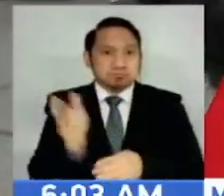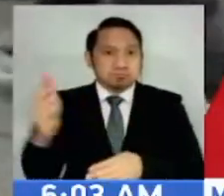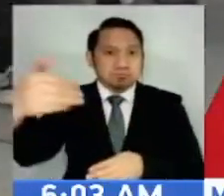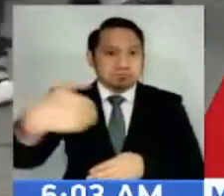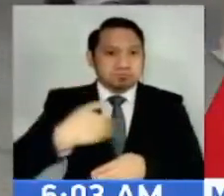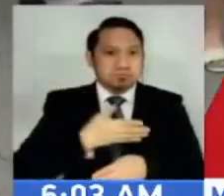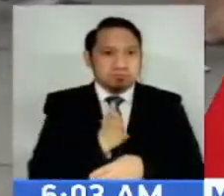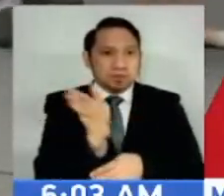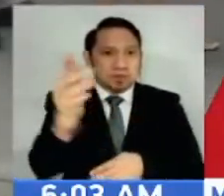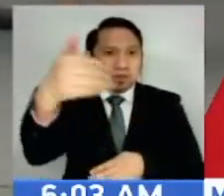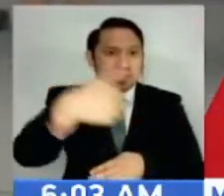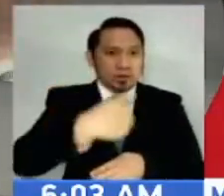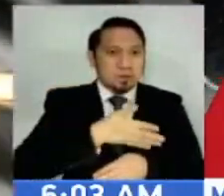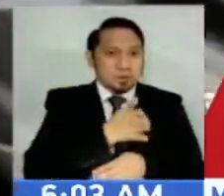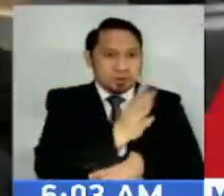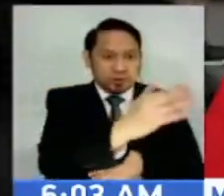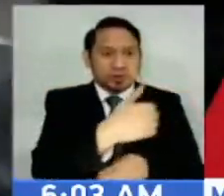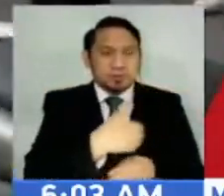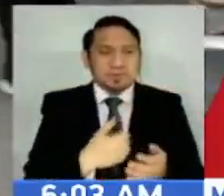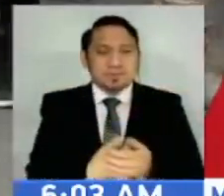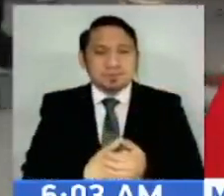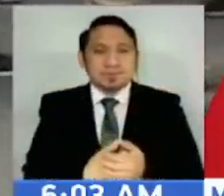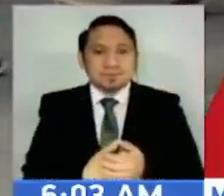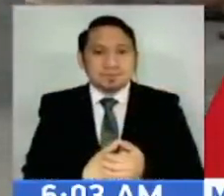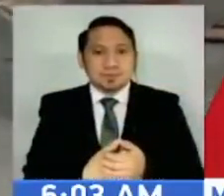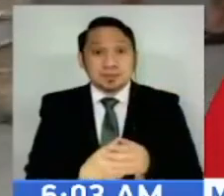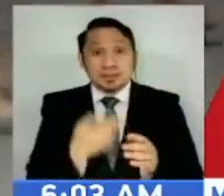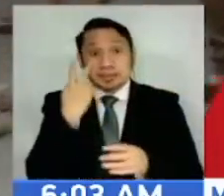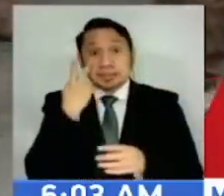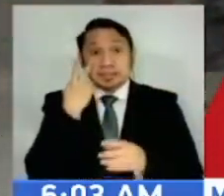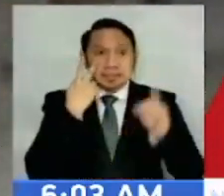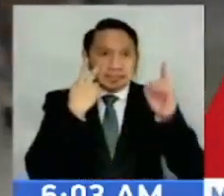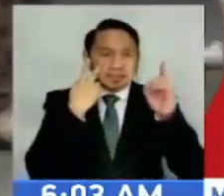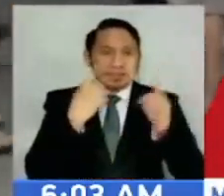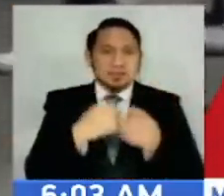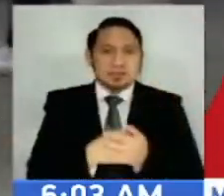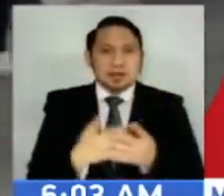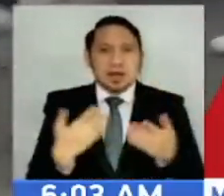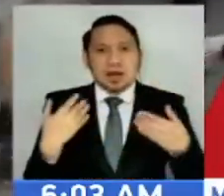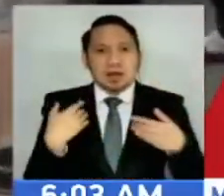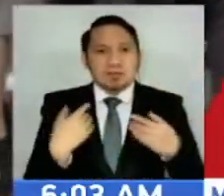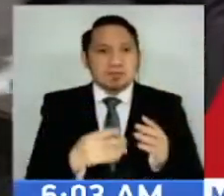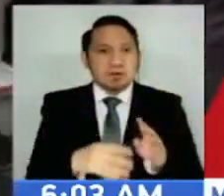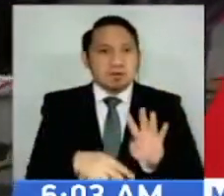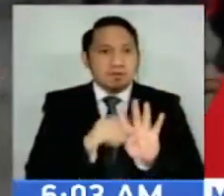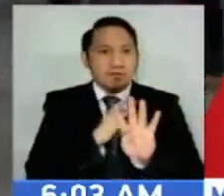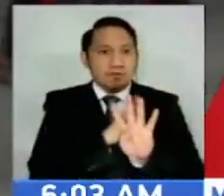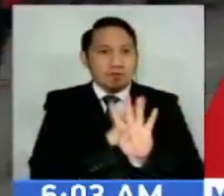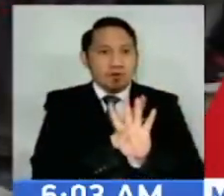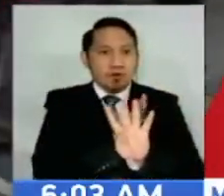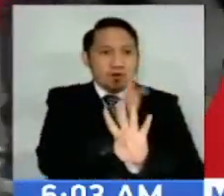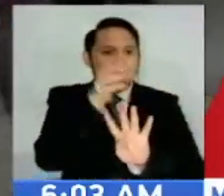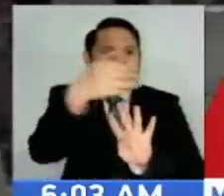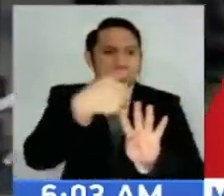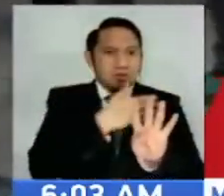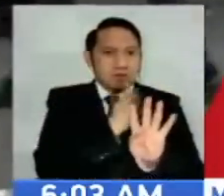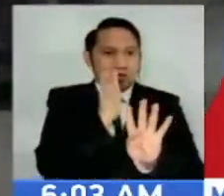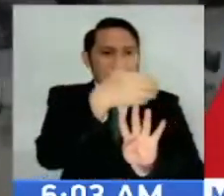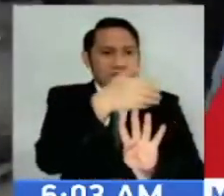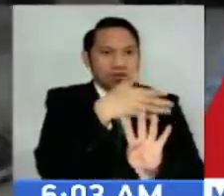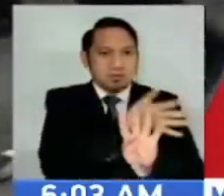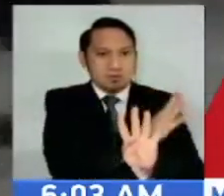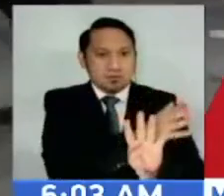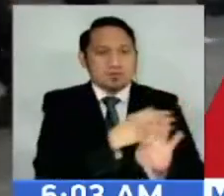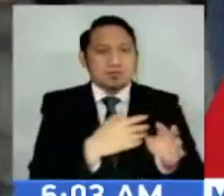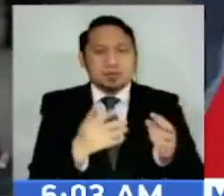na Benin Street. Tapos dito, lumiko na ng 4 beses yung pila at patuloy pang nadadagdagan yung